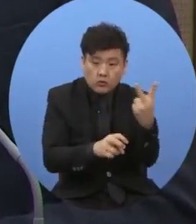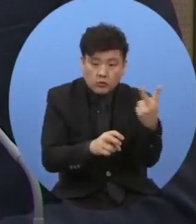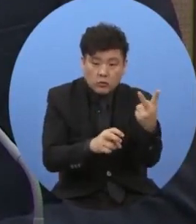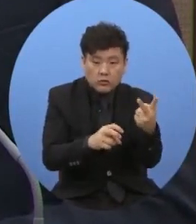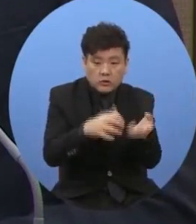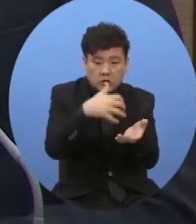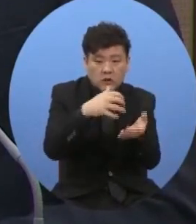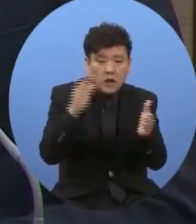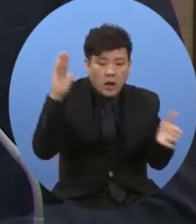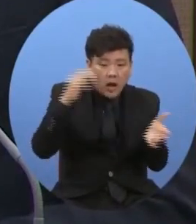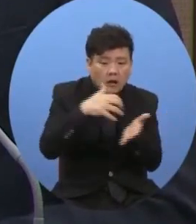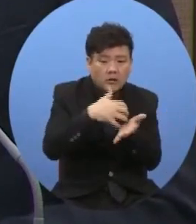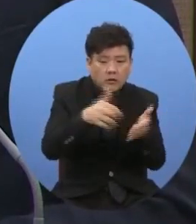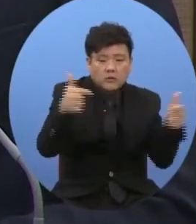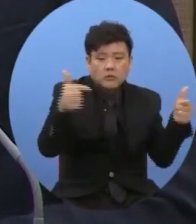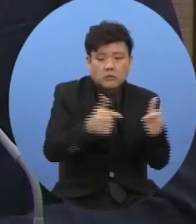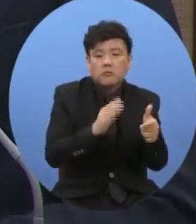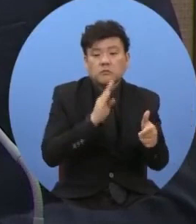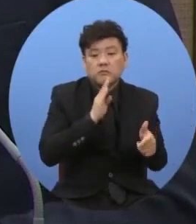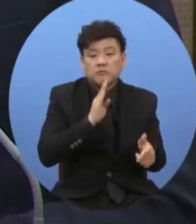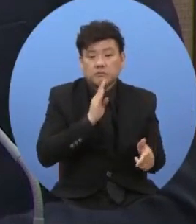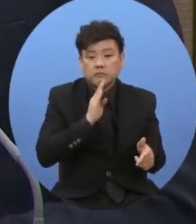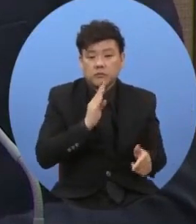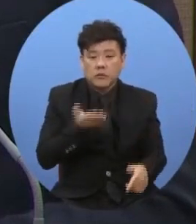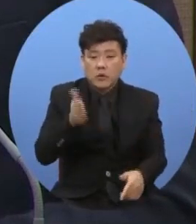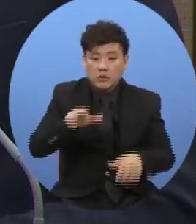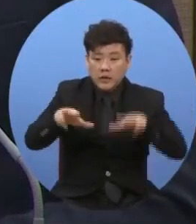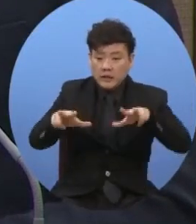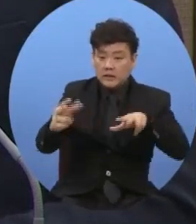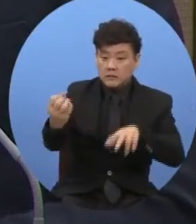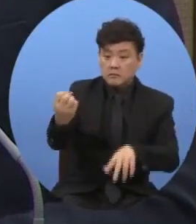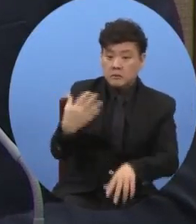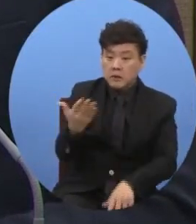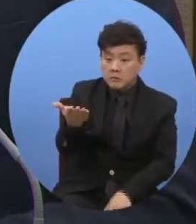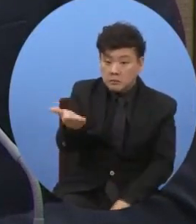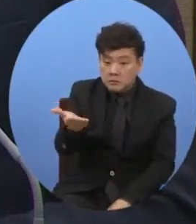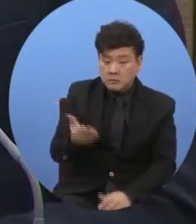없죠. 그런 관점에서 방금 전에 언급드린 것처럼